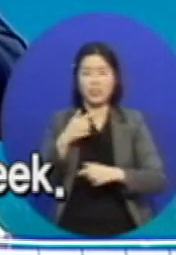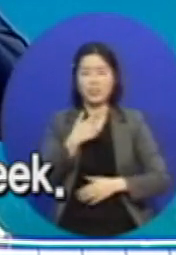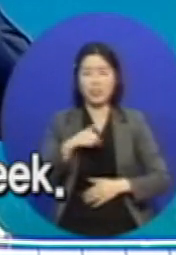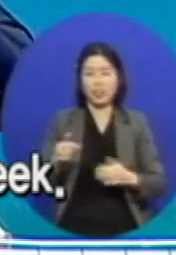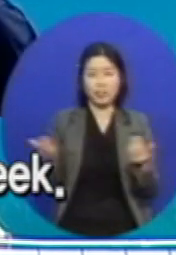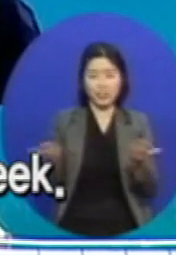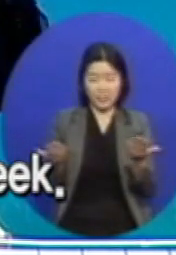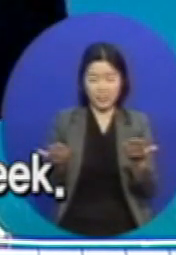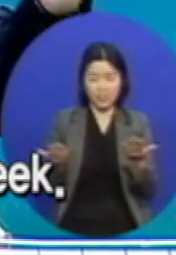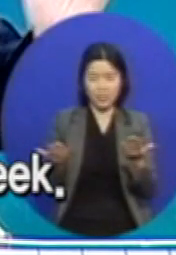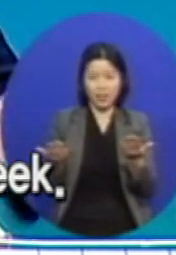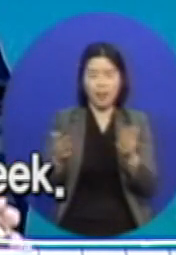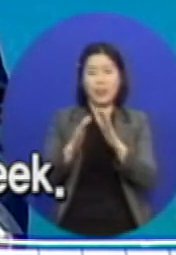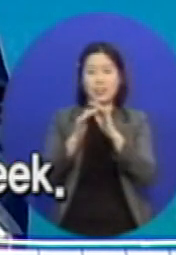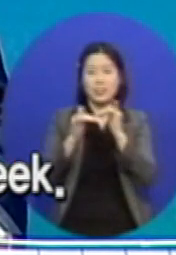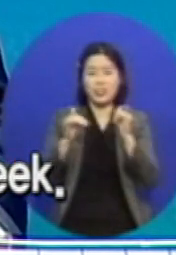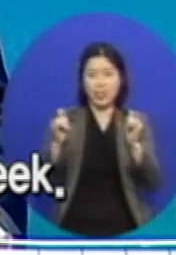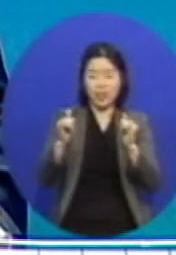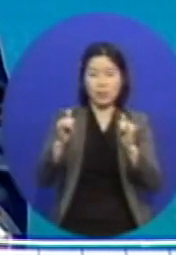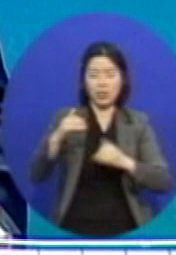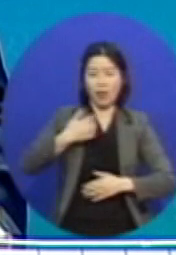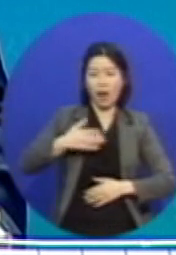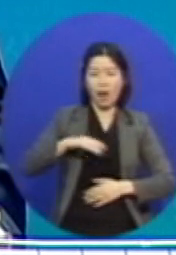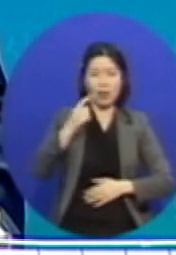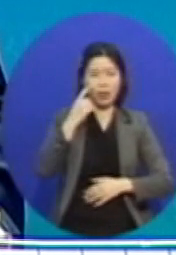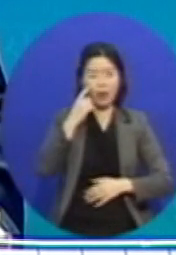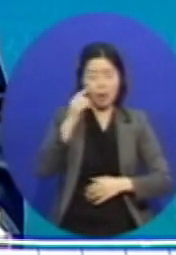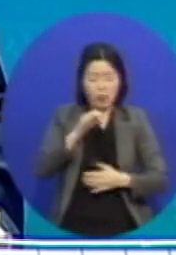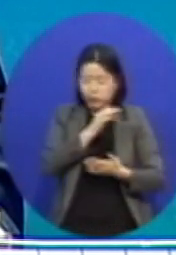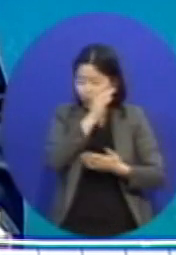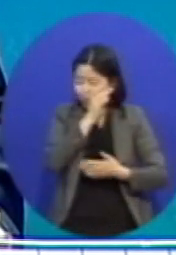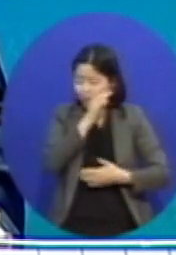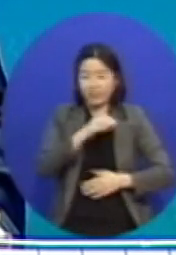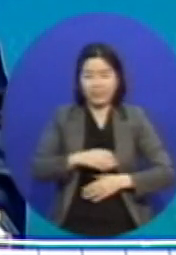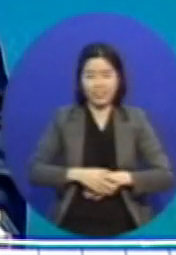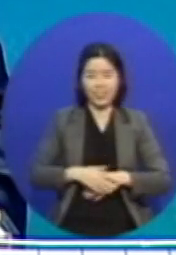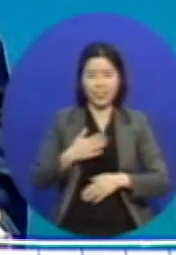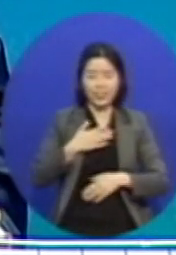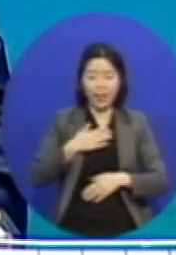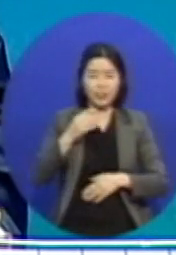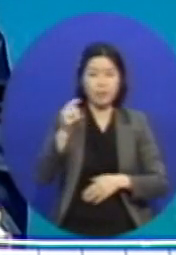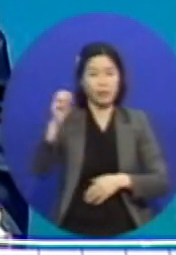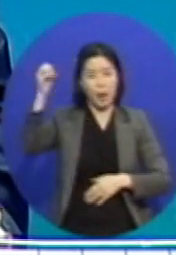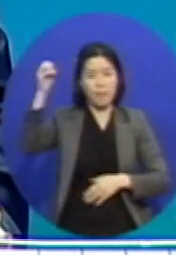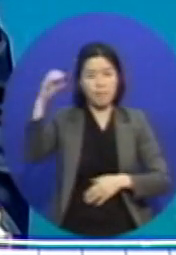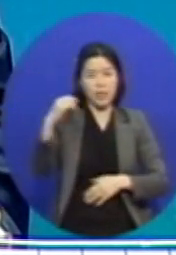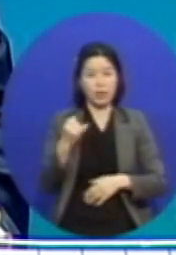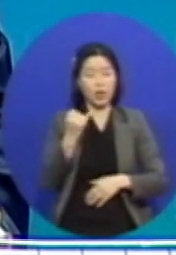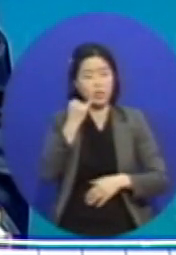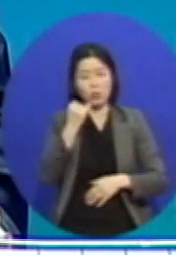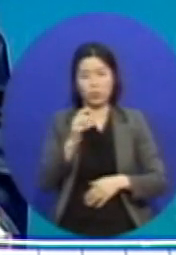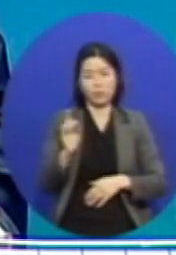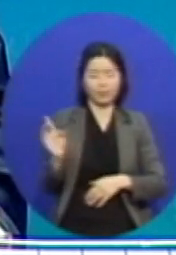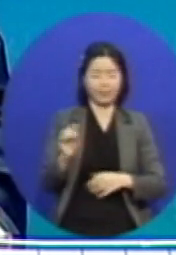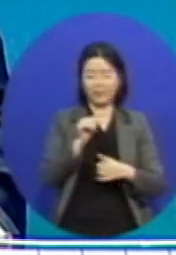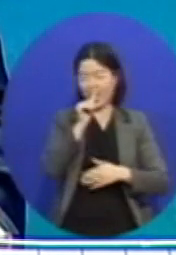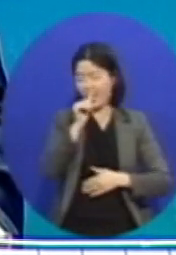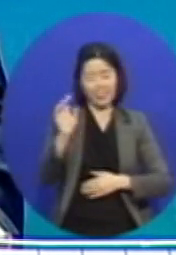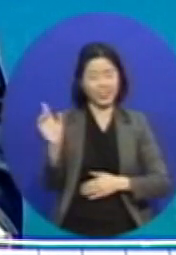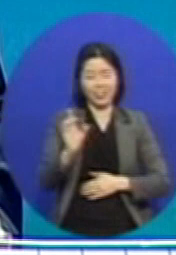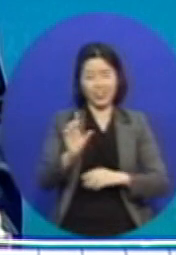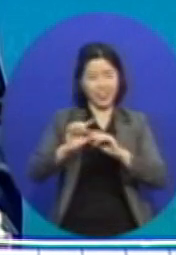저거 사람들이 알까봐 부끄러워 나면 빛과소금 절대로 그렇다고 말할 수가 없어